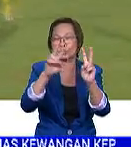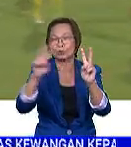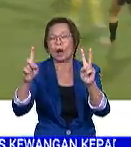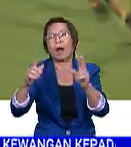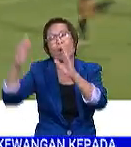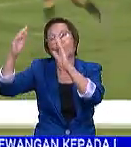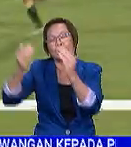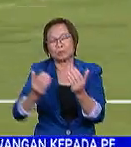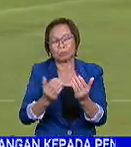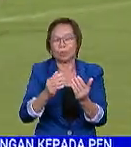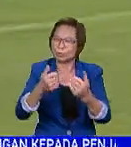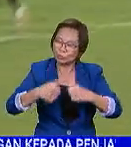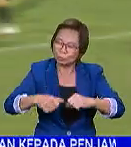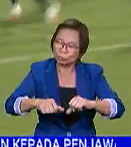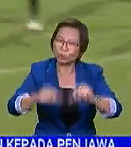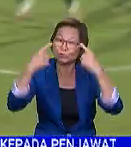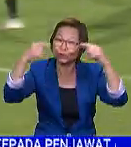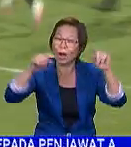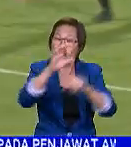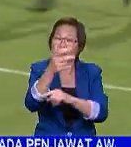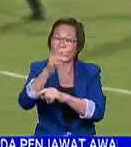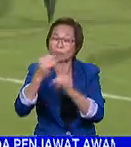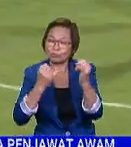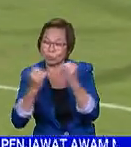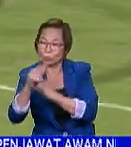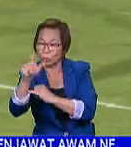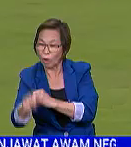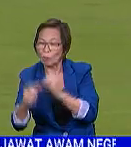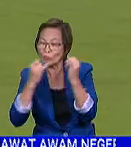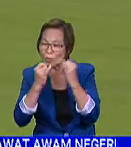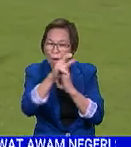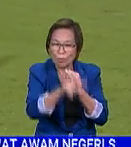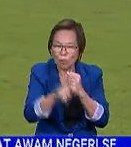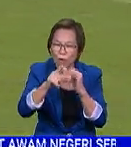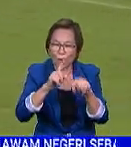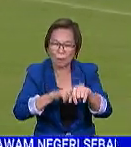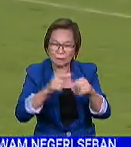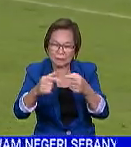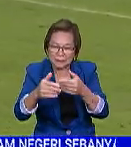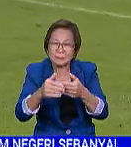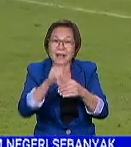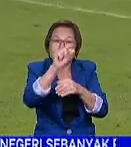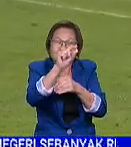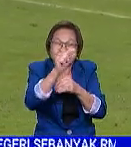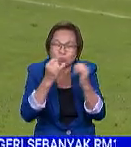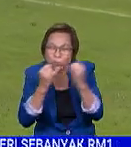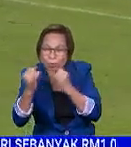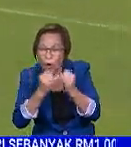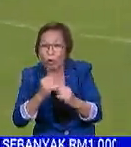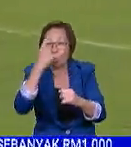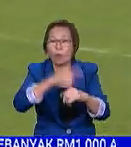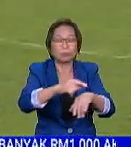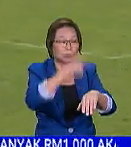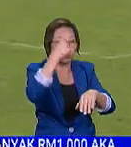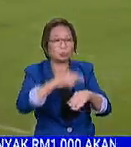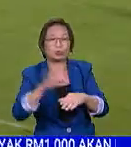terus berjaya sebagai itu FM bakal mengadakan sesi temuduga calon-calon dalam masa terdekat bagi mengisi kekosongan yang ditinggalkan